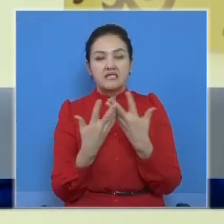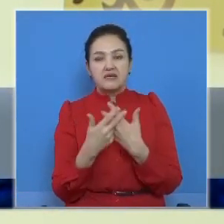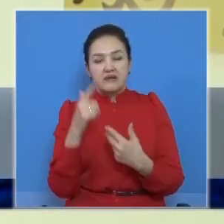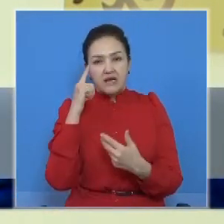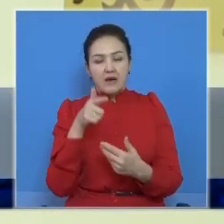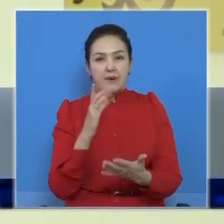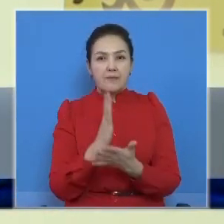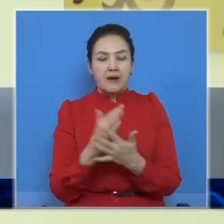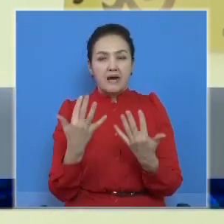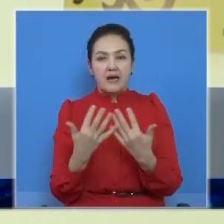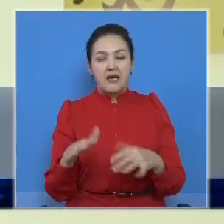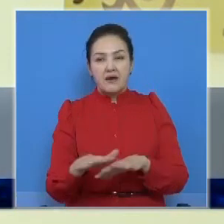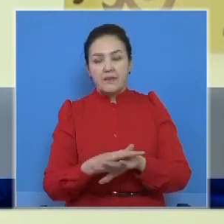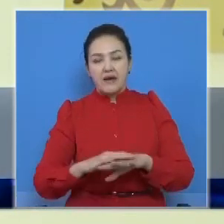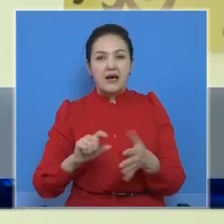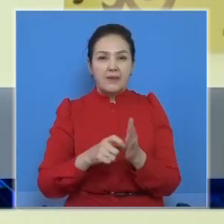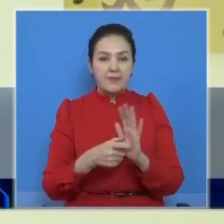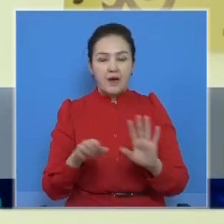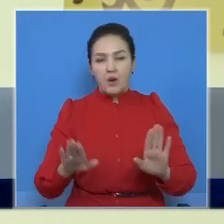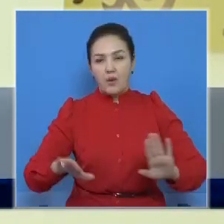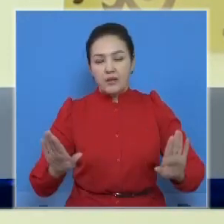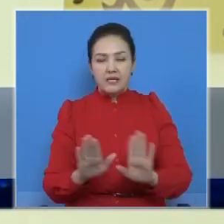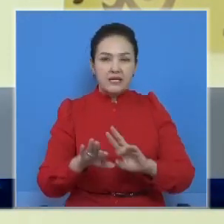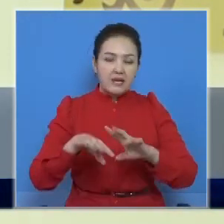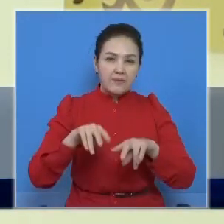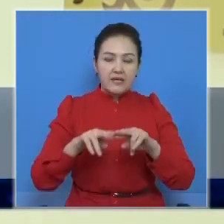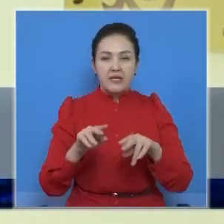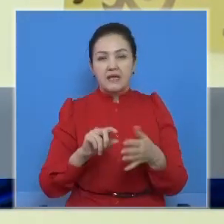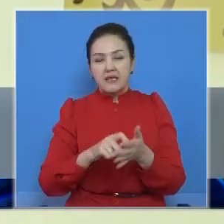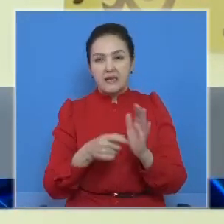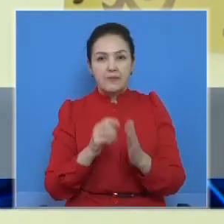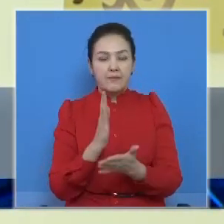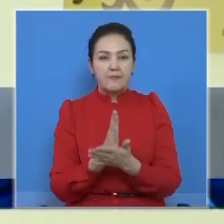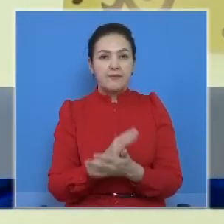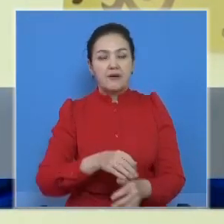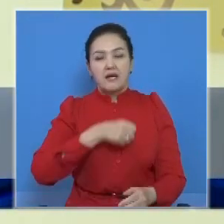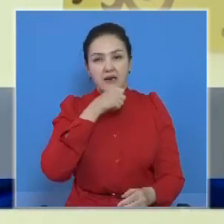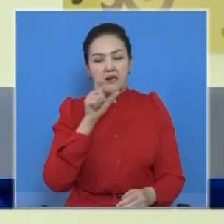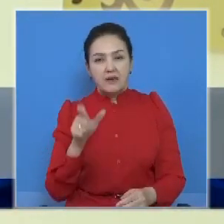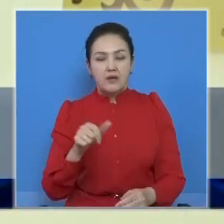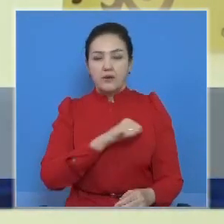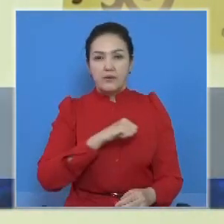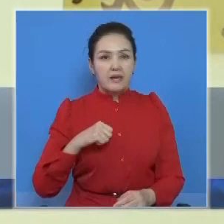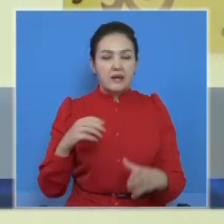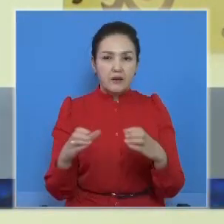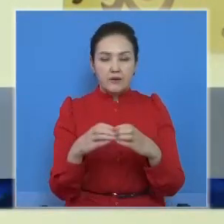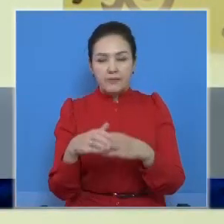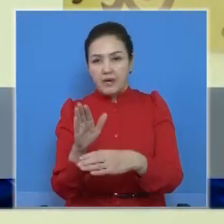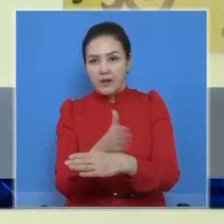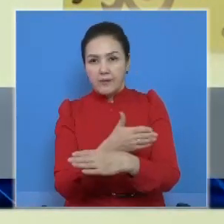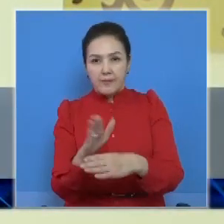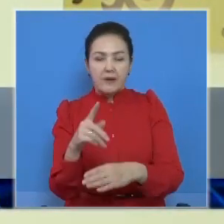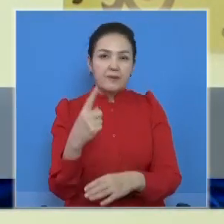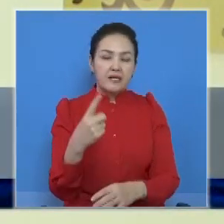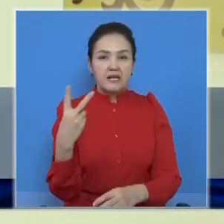грамота бар, информатика кабинеті және қолөнер кабинеті бар. Егде жастағы адамдар өздері топқа бөлінген, бірінші,